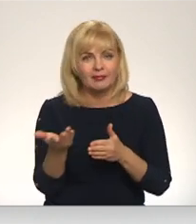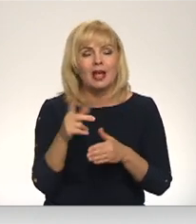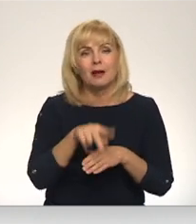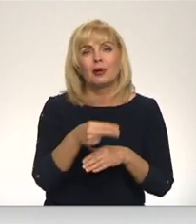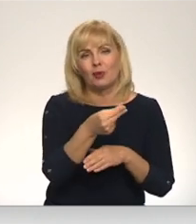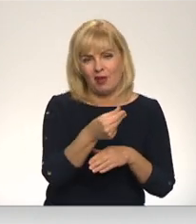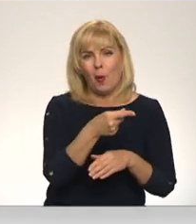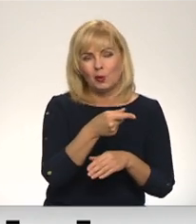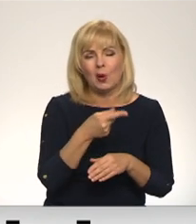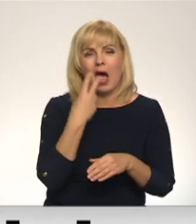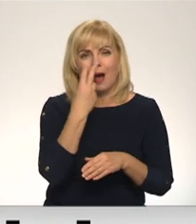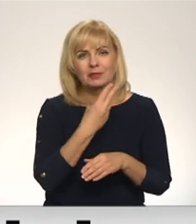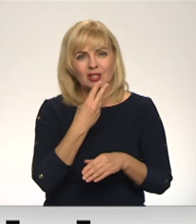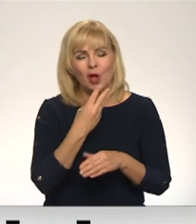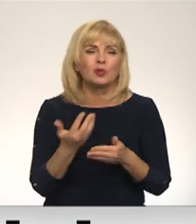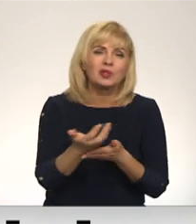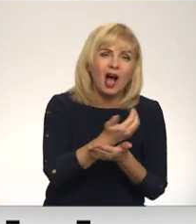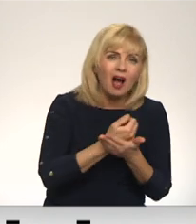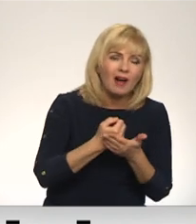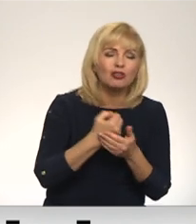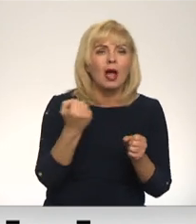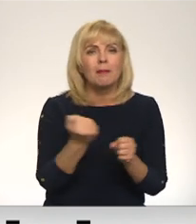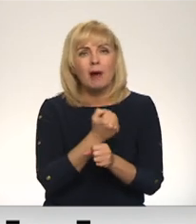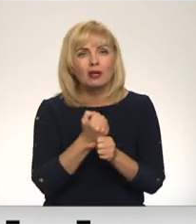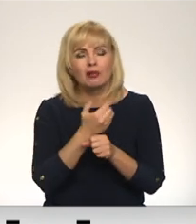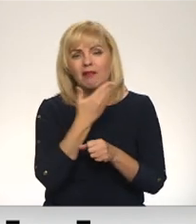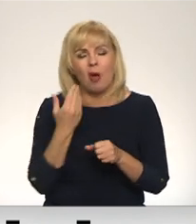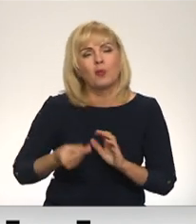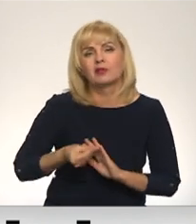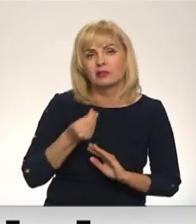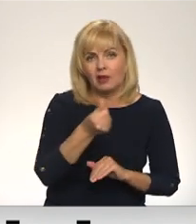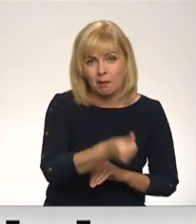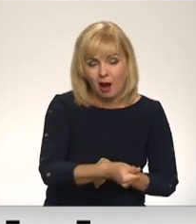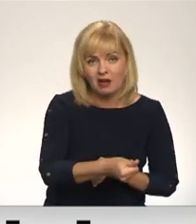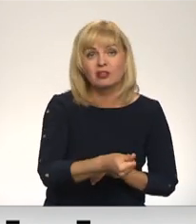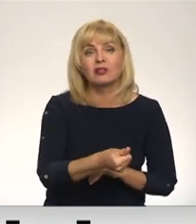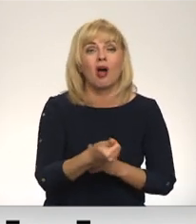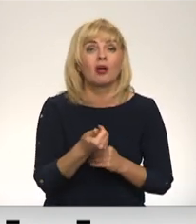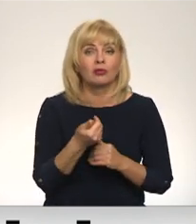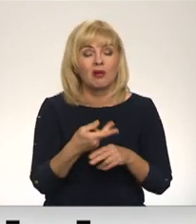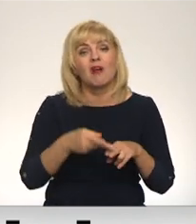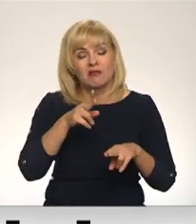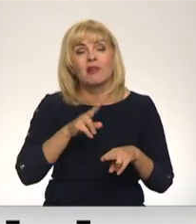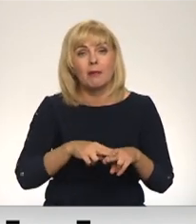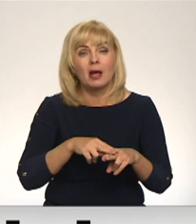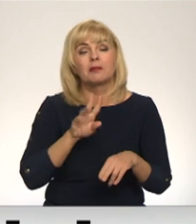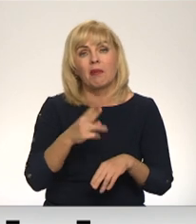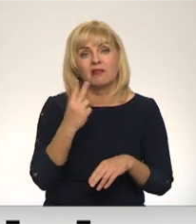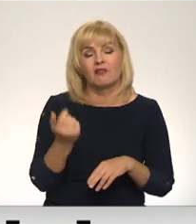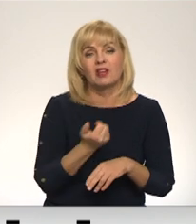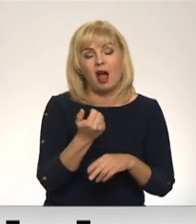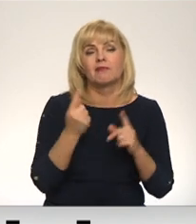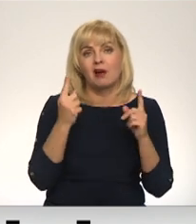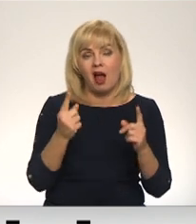to apsaimniekošanu, savākšanu un arī pārstrādi netiek samaksāta. Ja? Līdz ar to arī mēs pa 2 gadiem